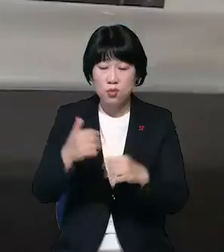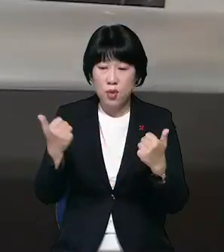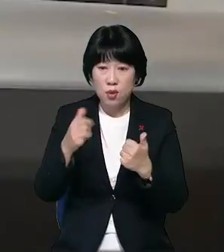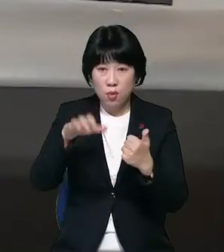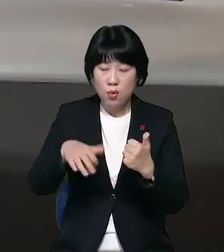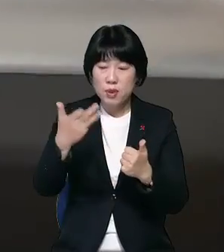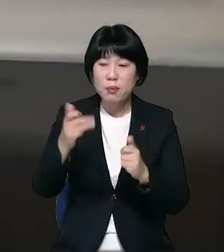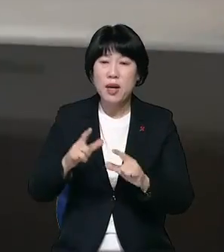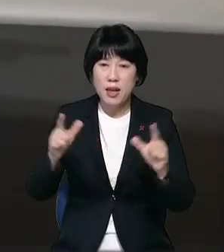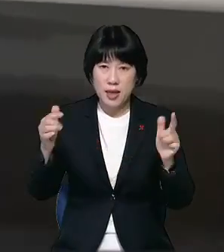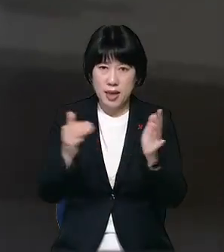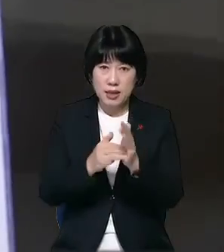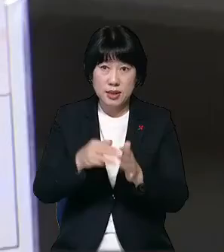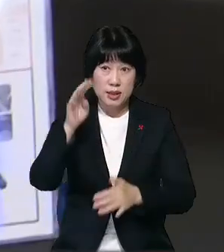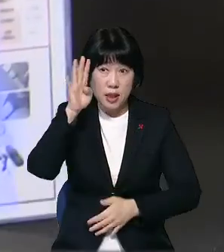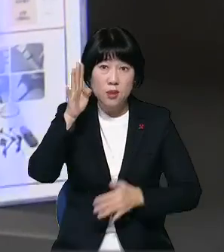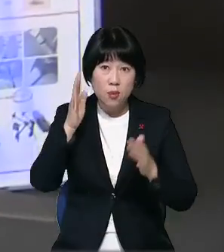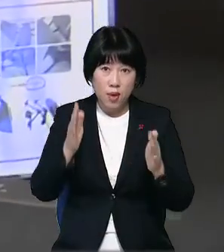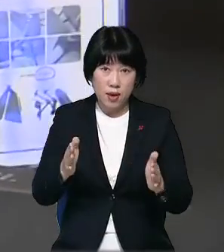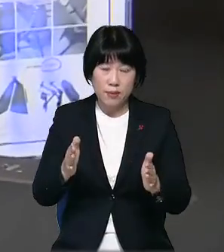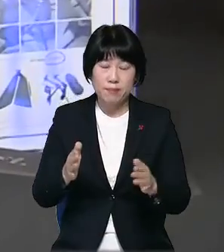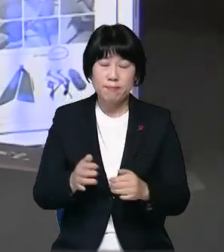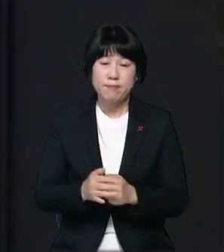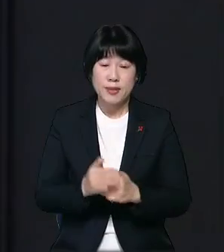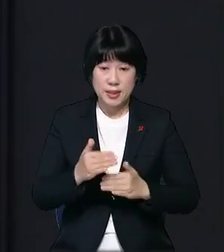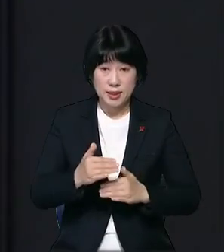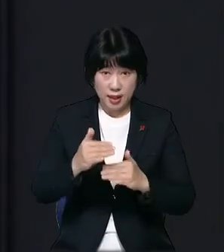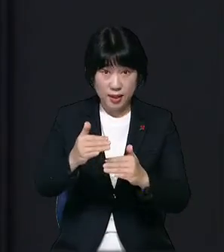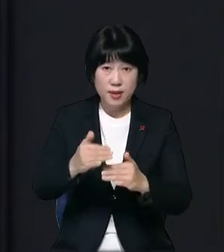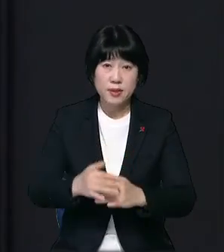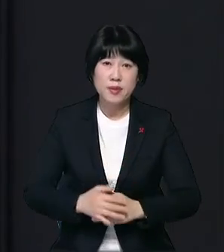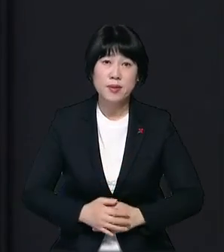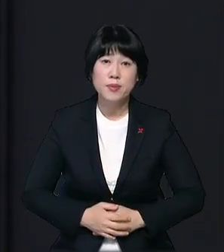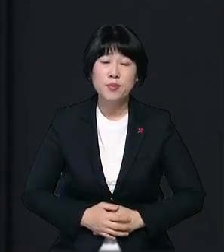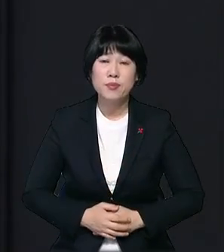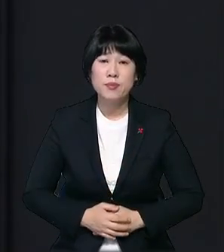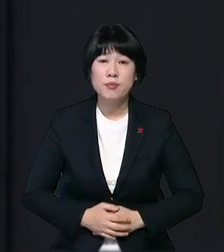오는 18일까지 사흘간의 일정으로 진행됩니다. KBC 이영길입니다.